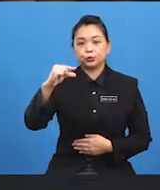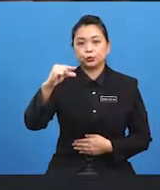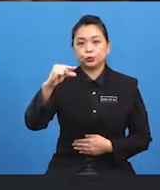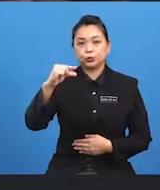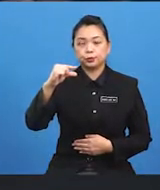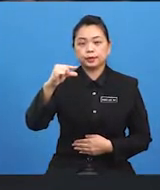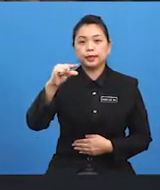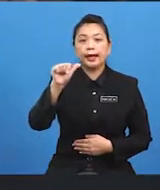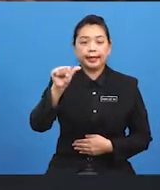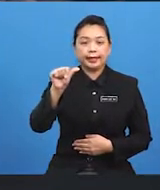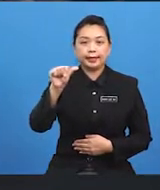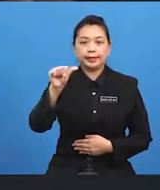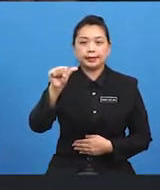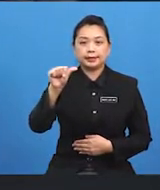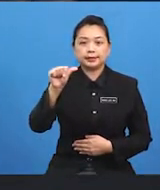A,